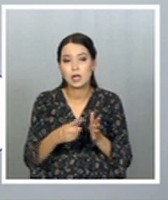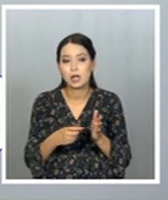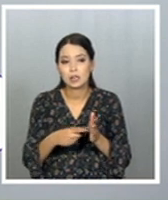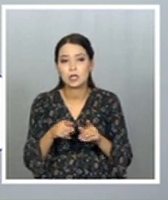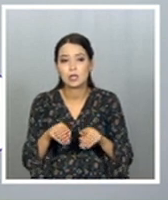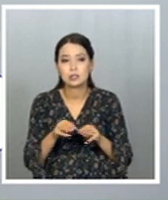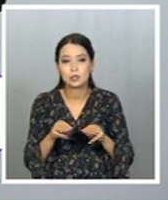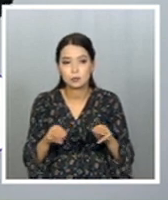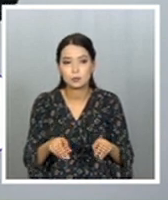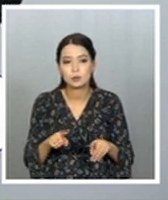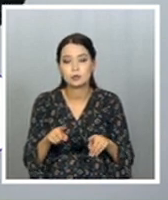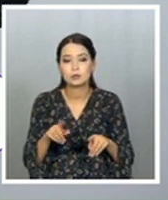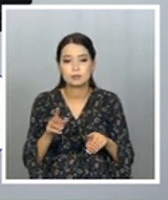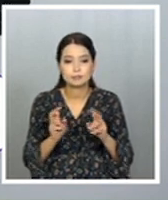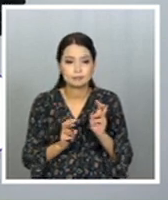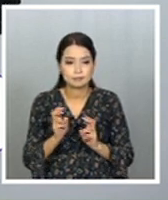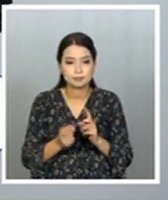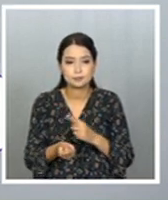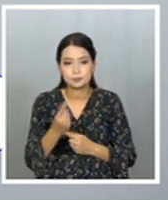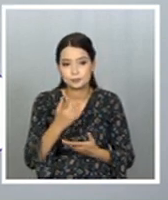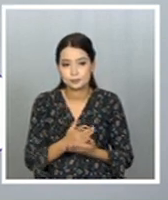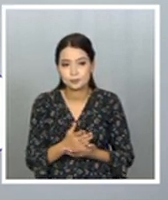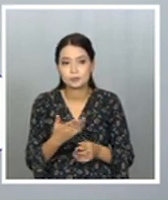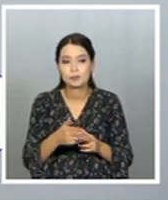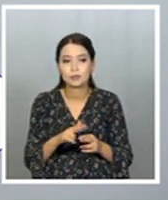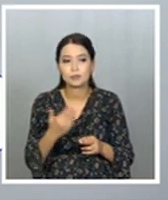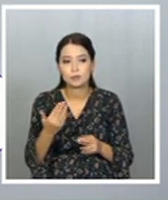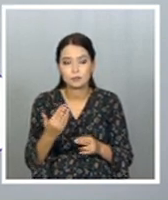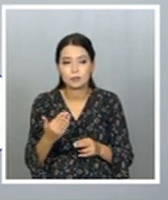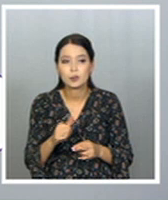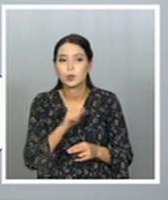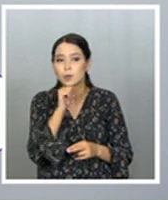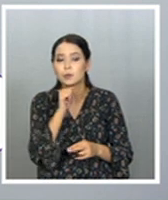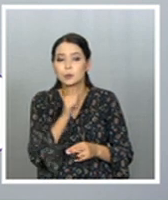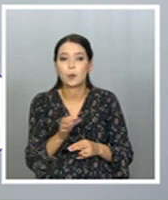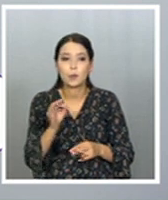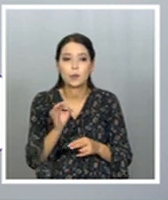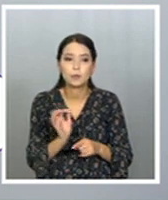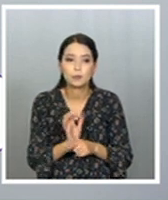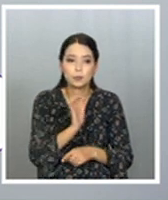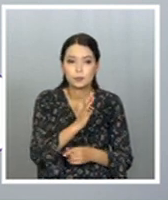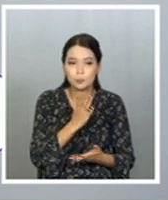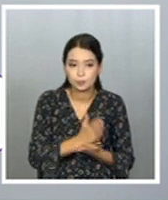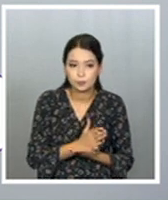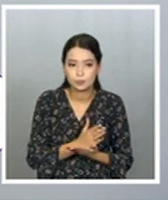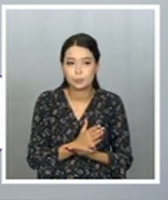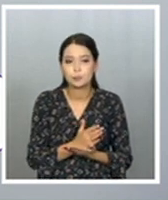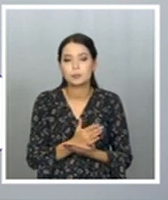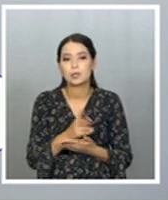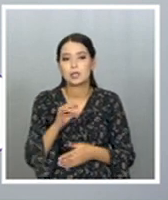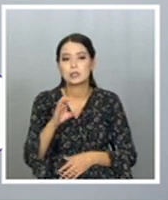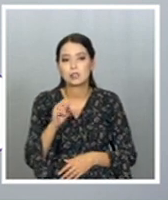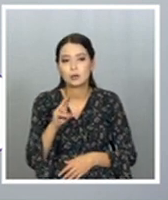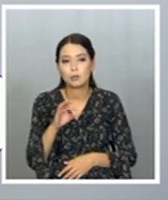алабына жақын орналасуы. Бұған шикізат Қостанай облысындағы Соколов, Сарыбай, Лисаковск,